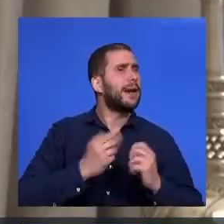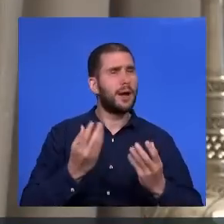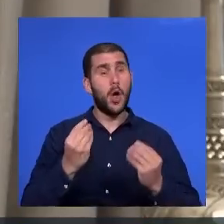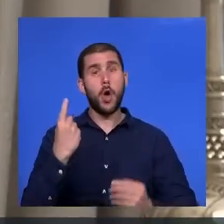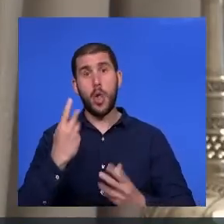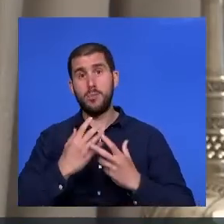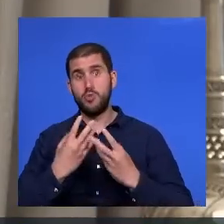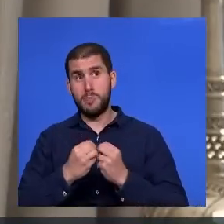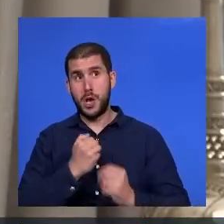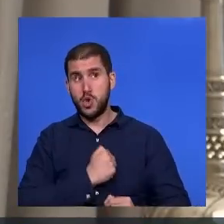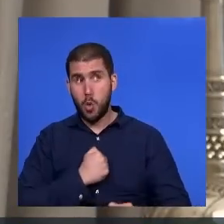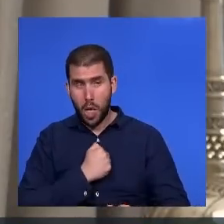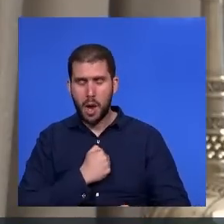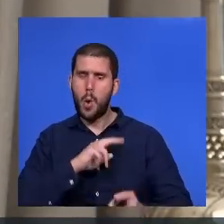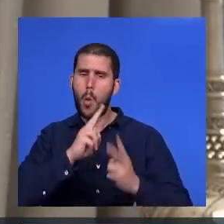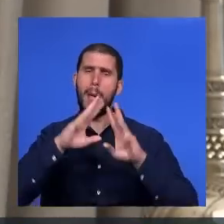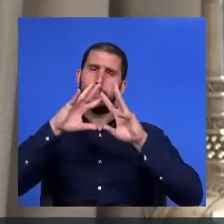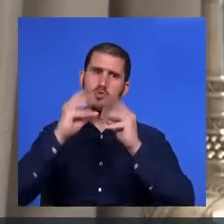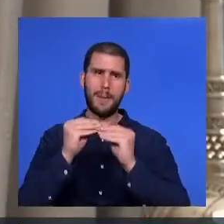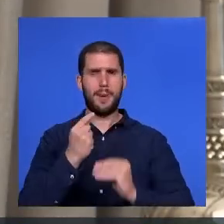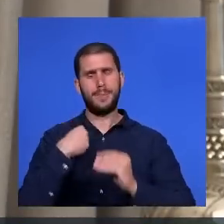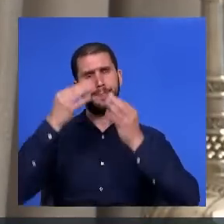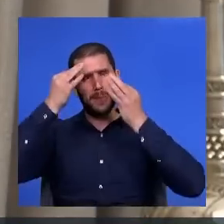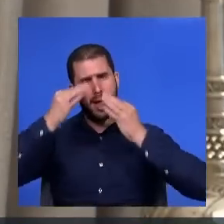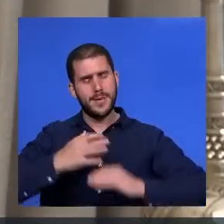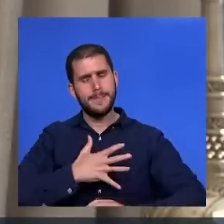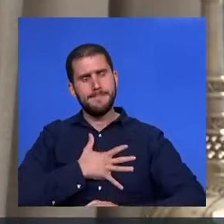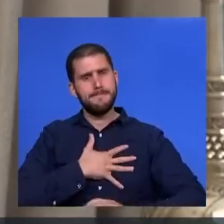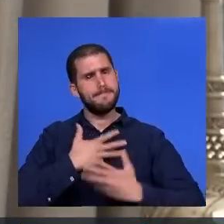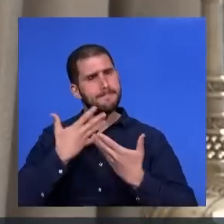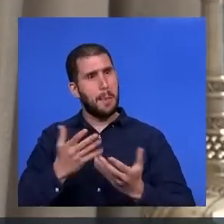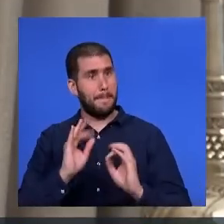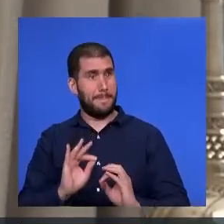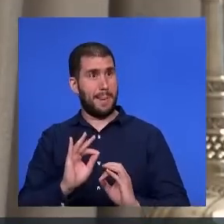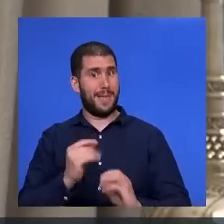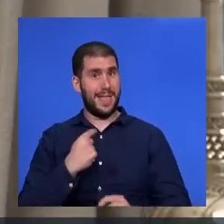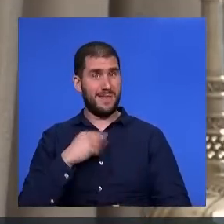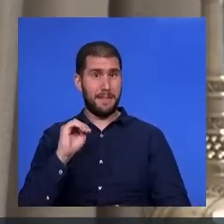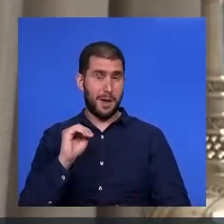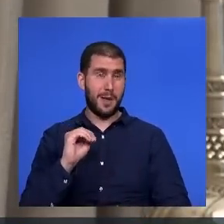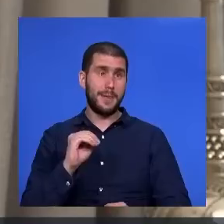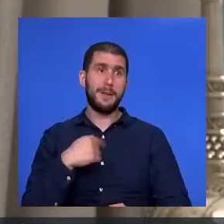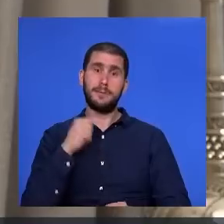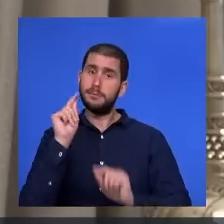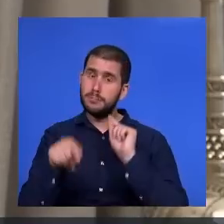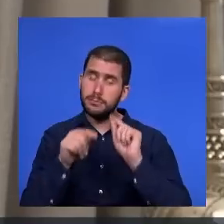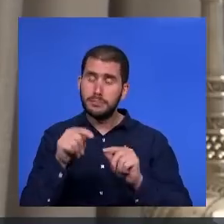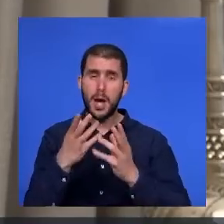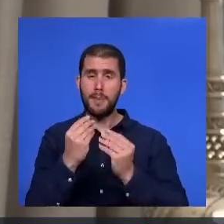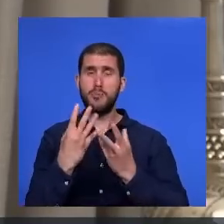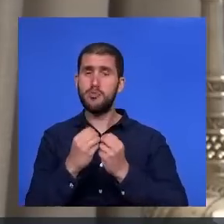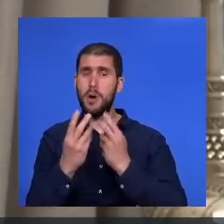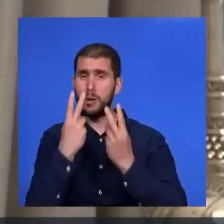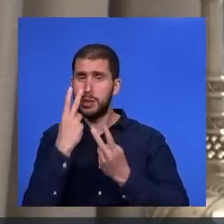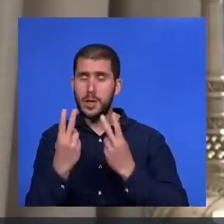משפחה שכולה עולם מלא, ואני מכבד מעומק הלב, ומיכל ואני לא עלינו פוקדים לא מעט משפחות,